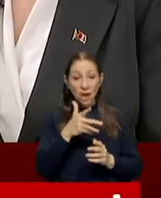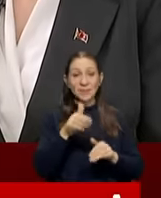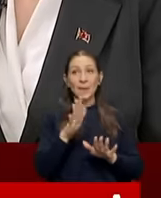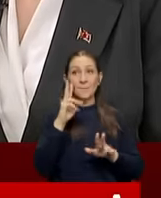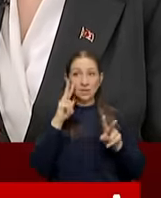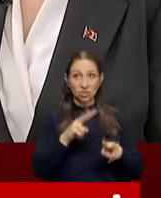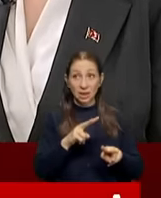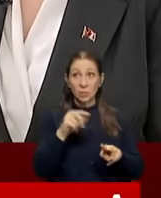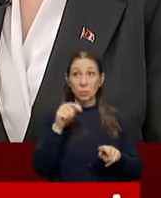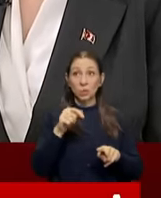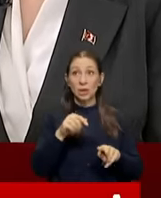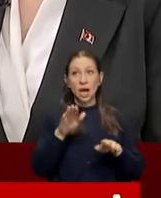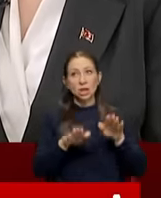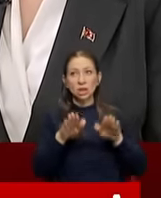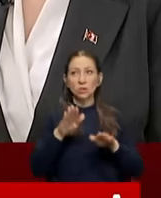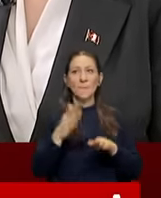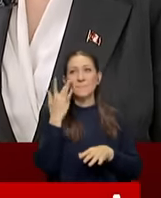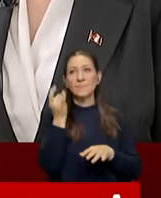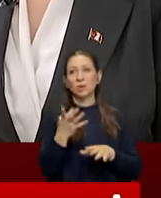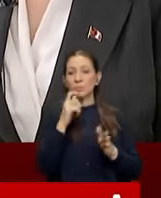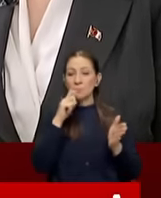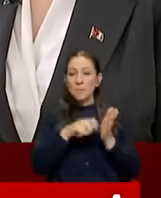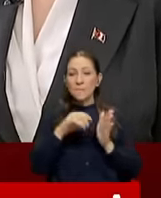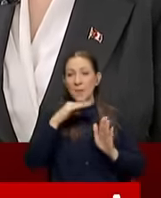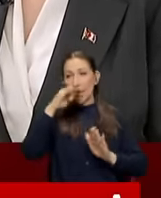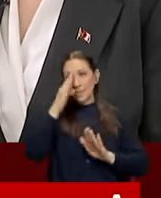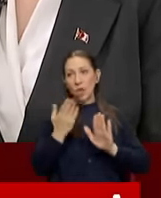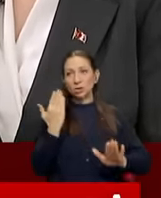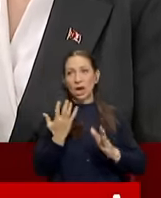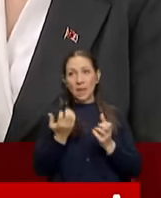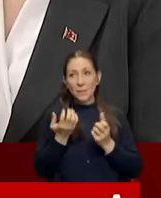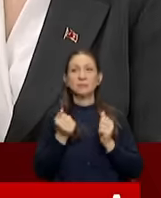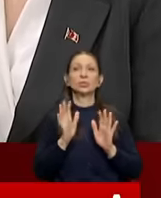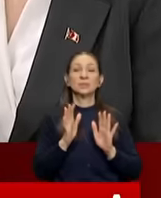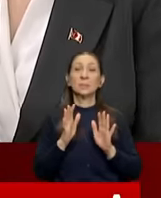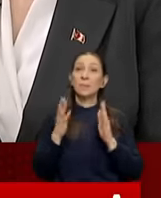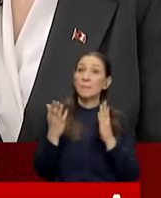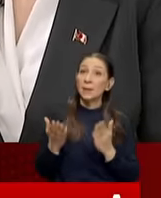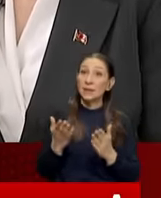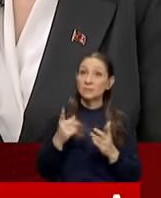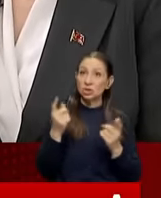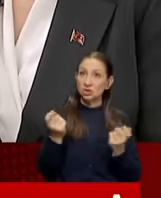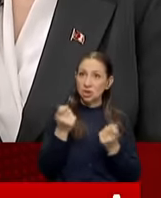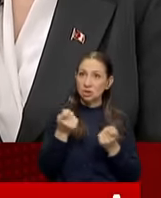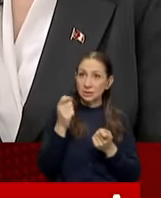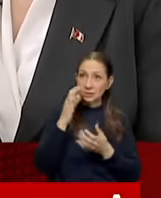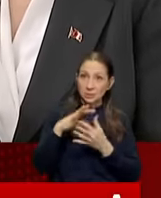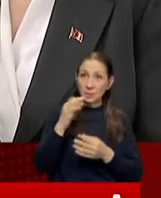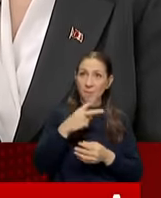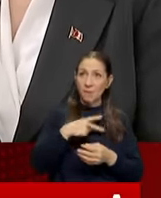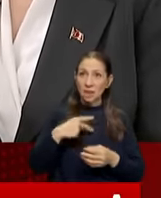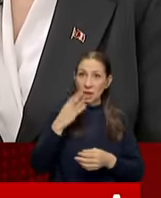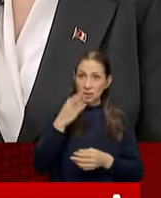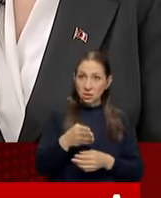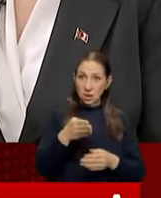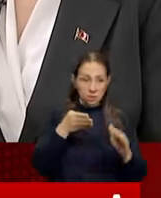bakacak Bugün aşağı yukarı belli olur mazbatayı bayramdan önce alıp alamayacağımız peki hani böyle çalışan kişiyi böyle belediyeye